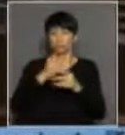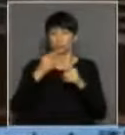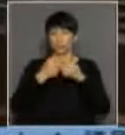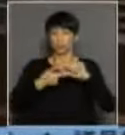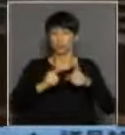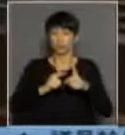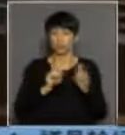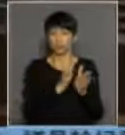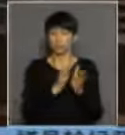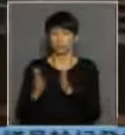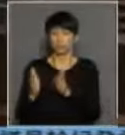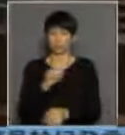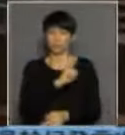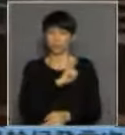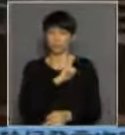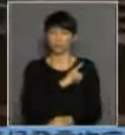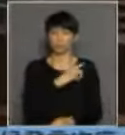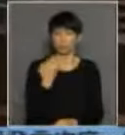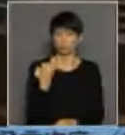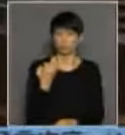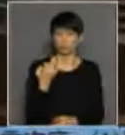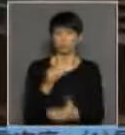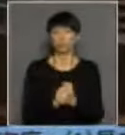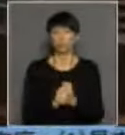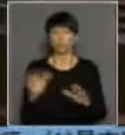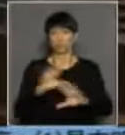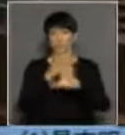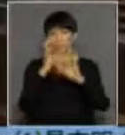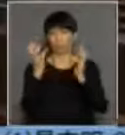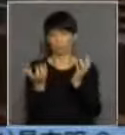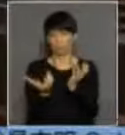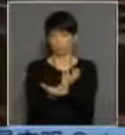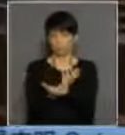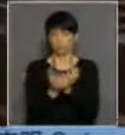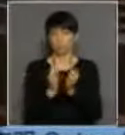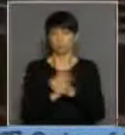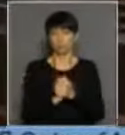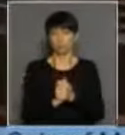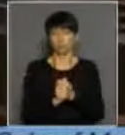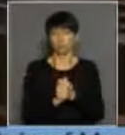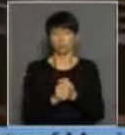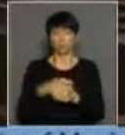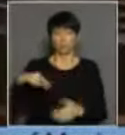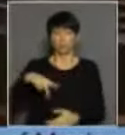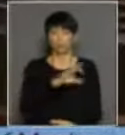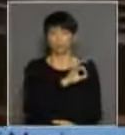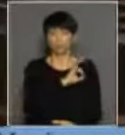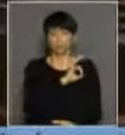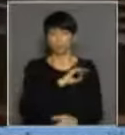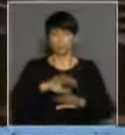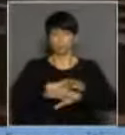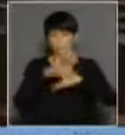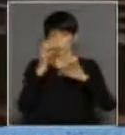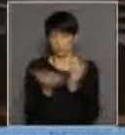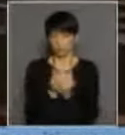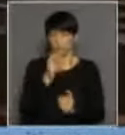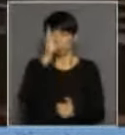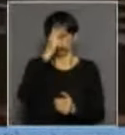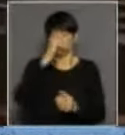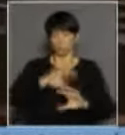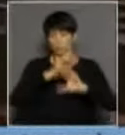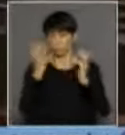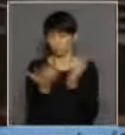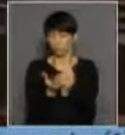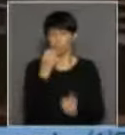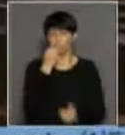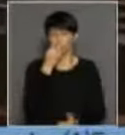理事情的不濟，導致到整個 cabinet、整個行會、甚至整個政府、甚至全港都要受害的